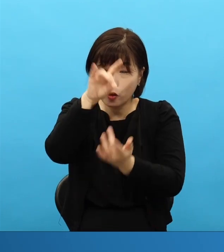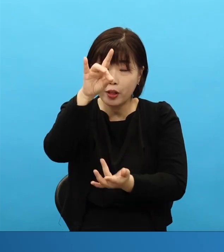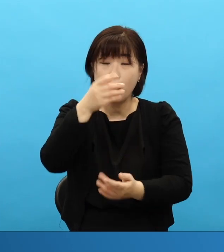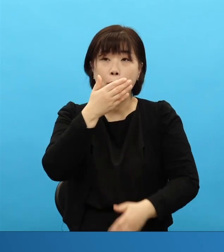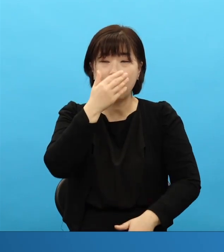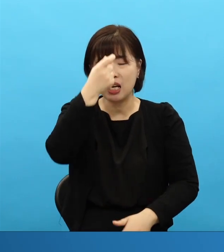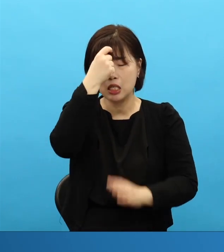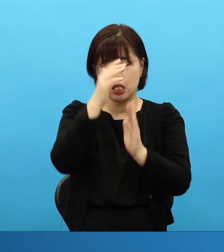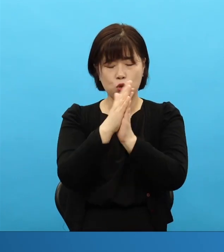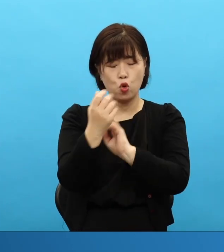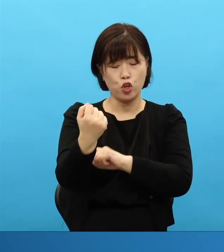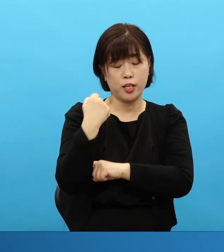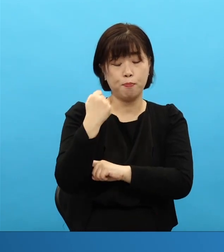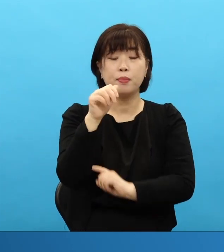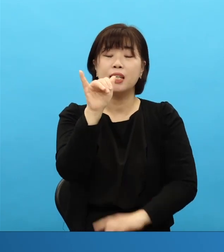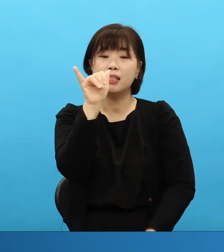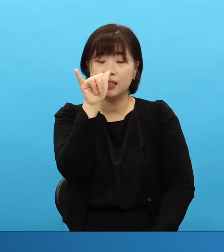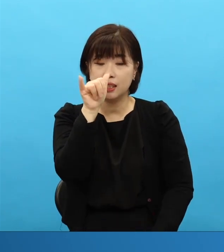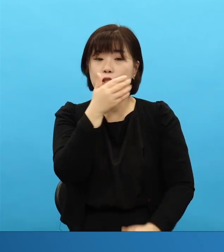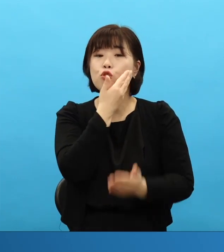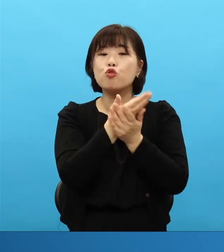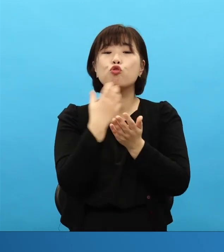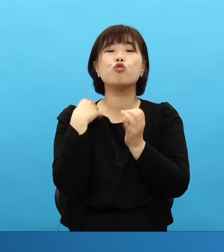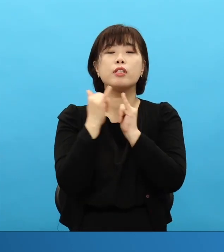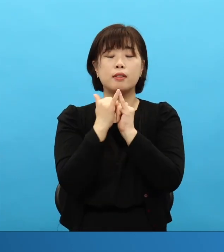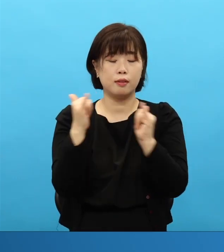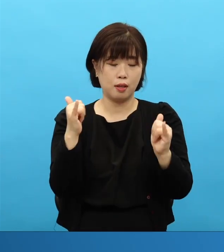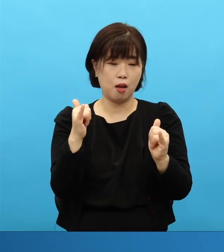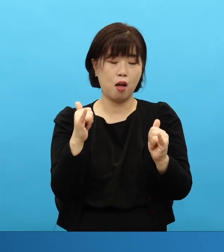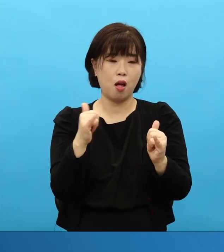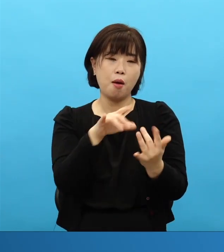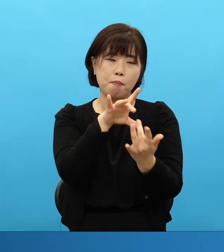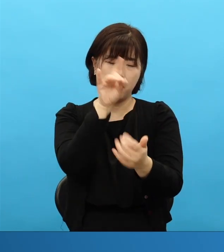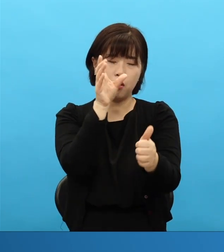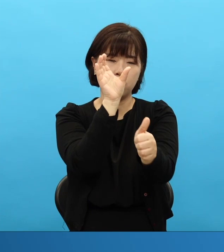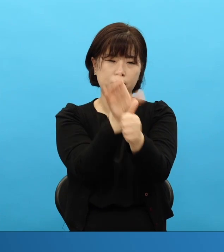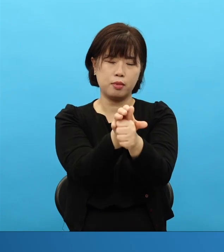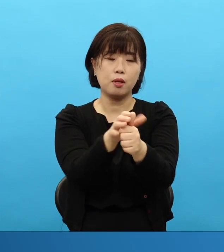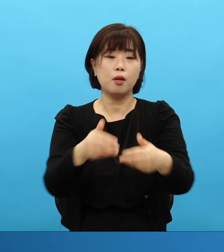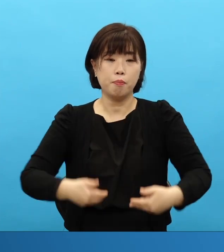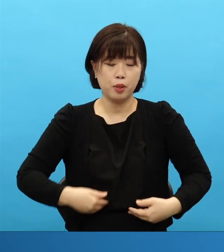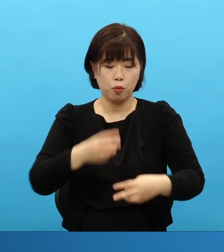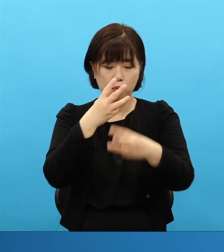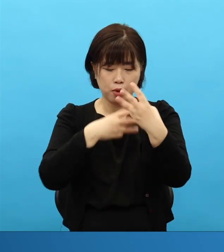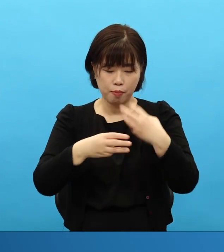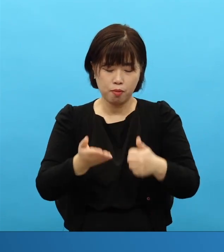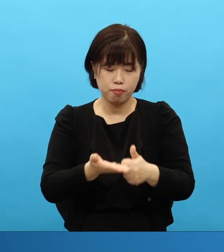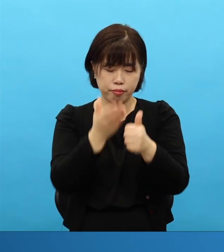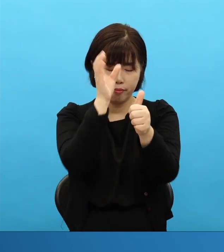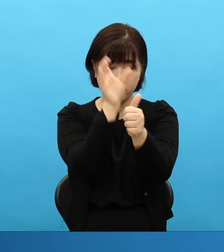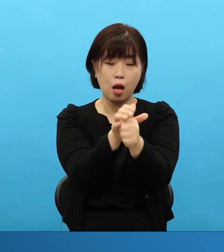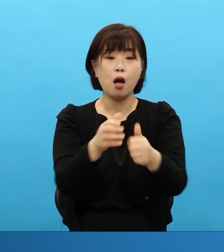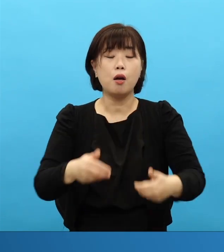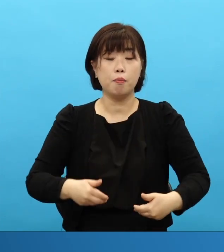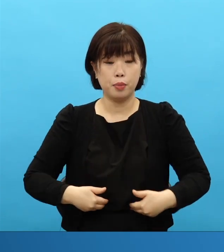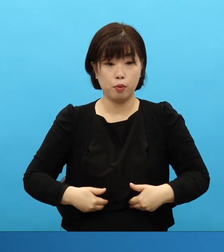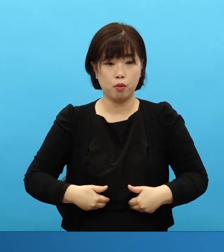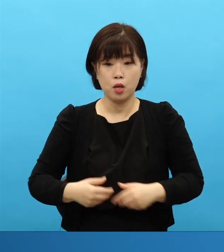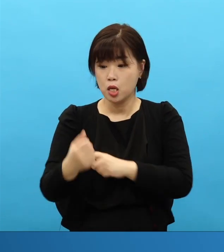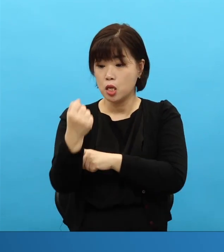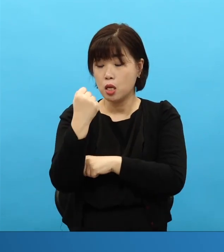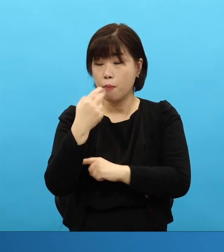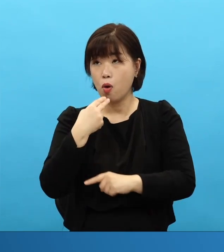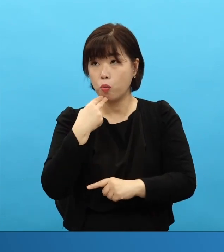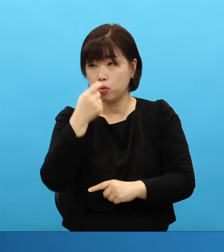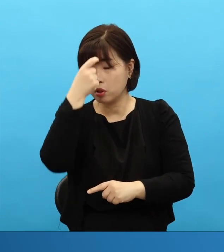키워야지. 기도도 못하고 사람 말에 이렇게 저렇게 돼. 어떻게 신앙생활을 할 겁니까? We must raise church officers who have this type of power of prayer.